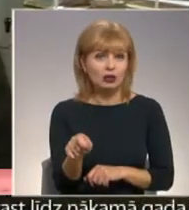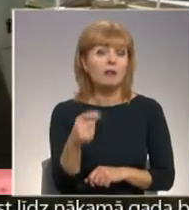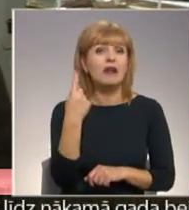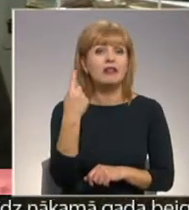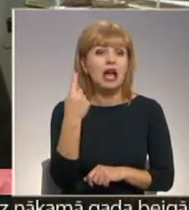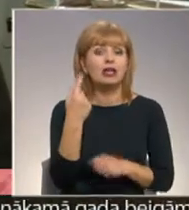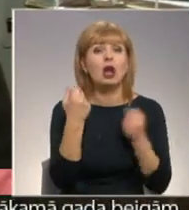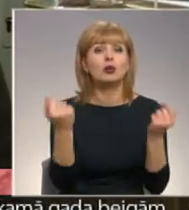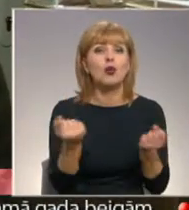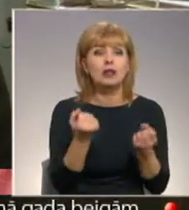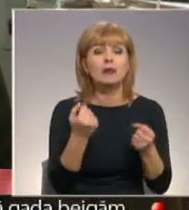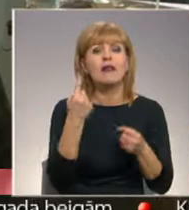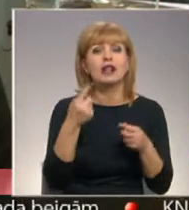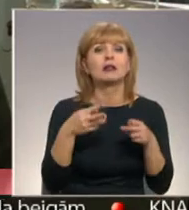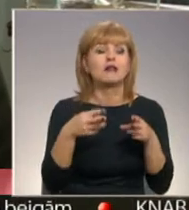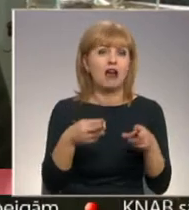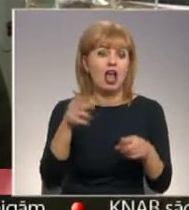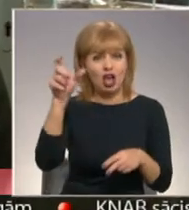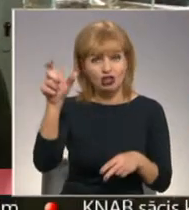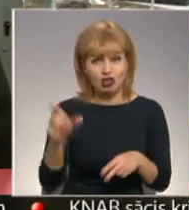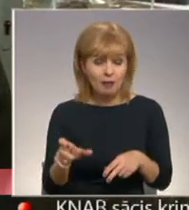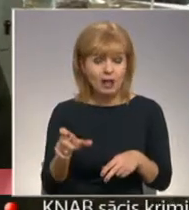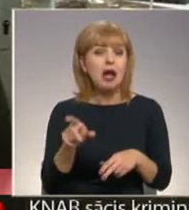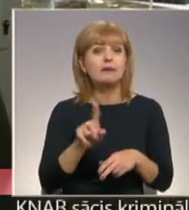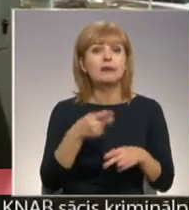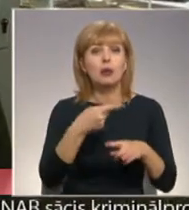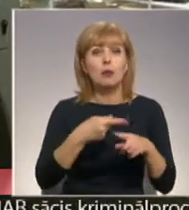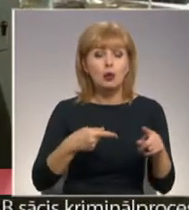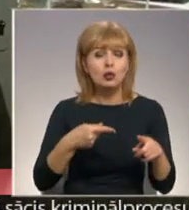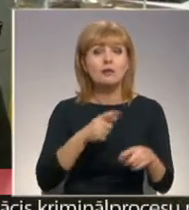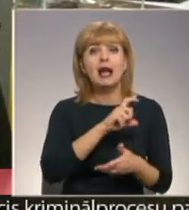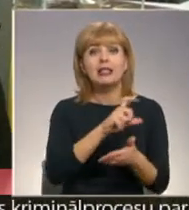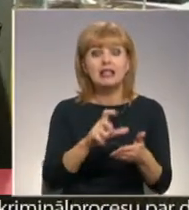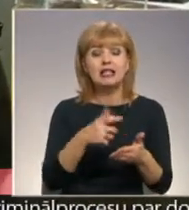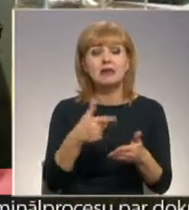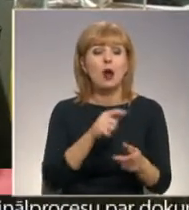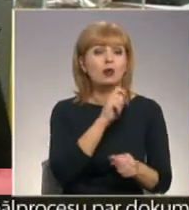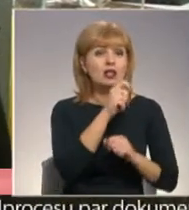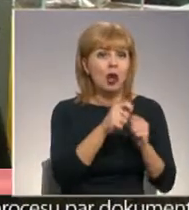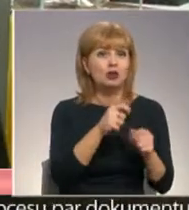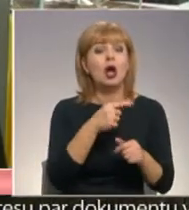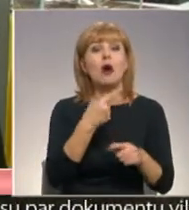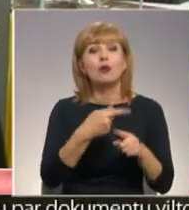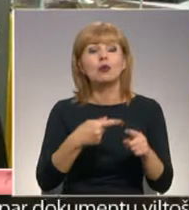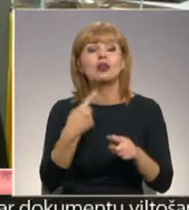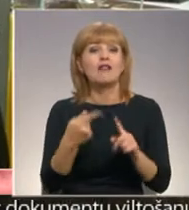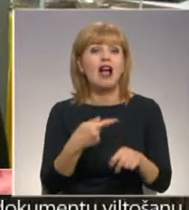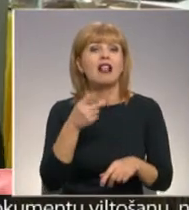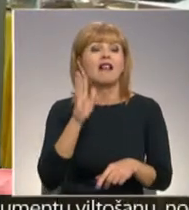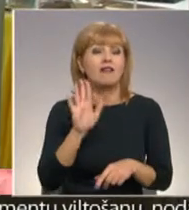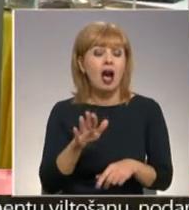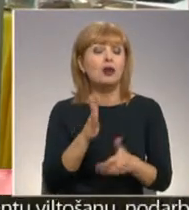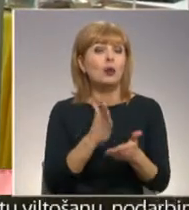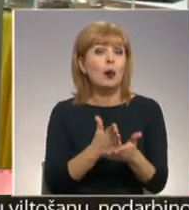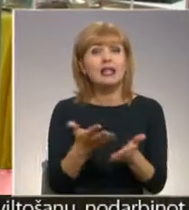vienai nodarbībai vienam vēža skartajam. Un izrādās, ka puse dziesmu jau ir saziedots, pusi vēl var. Tātad noteikti